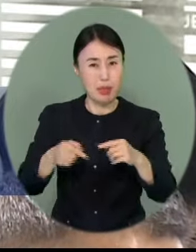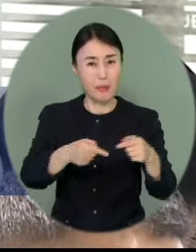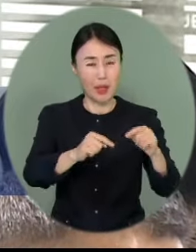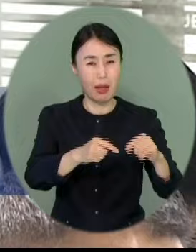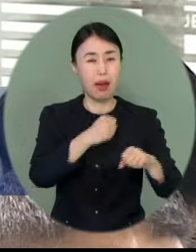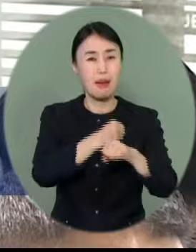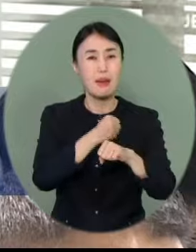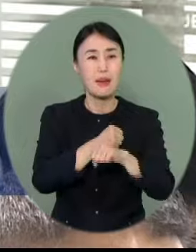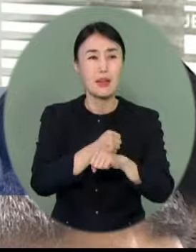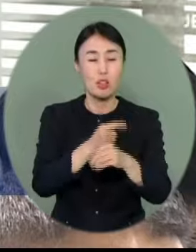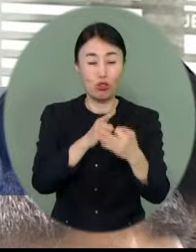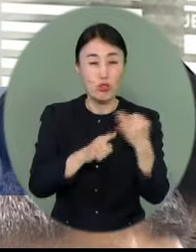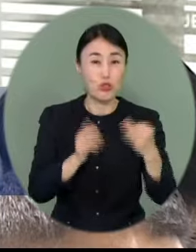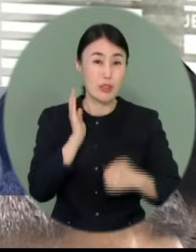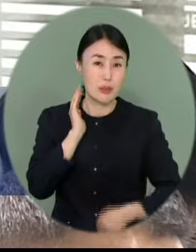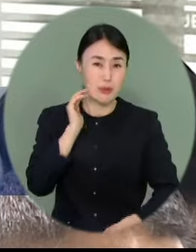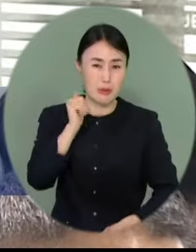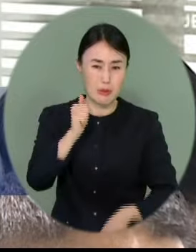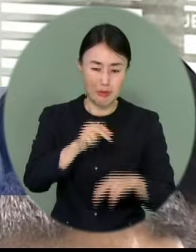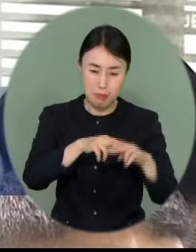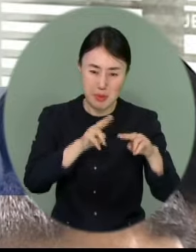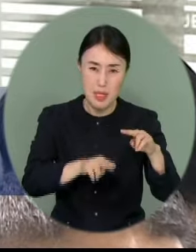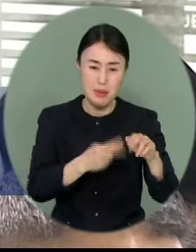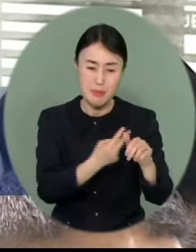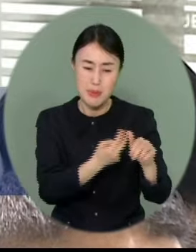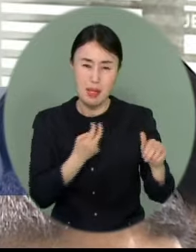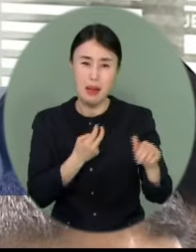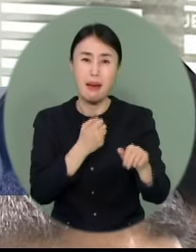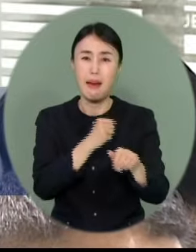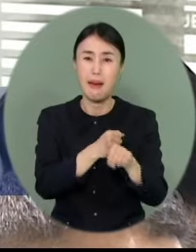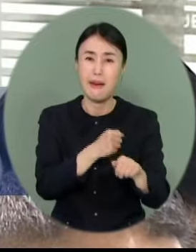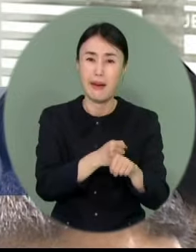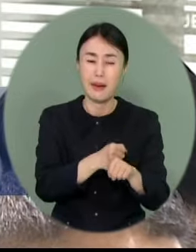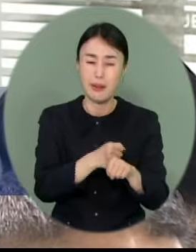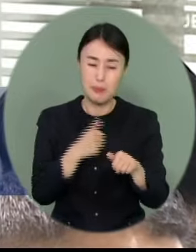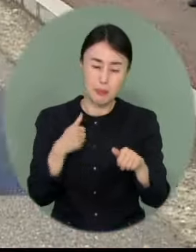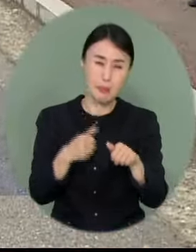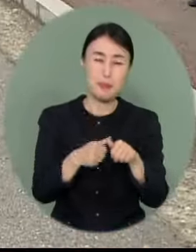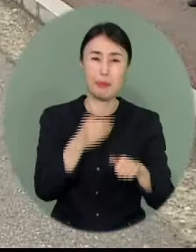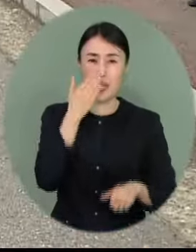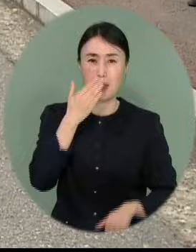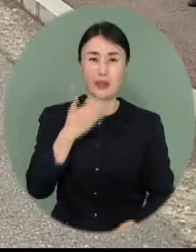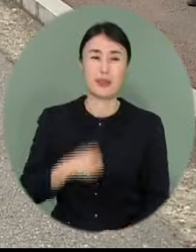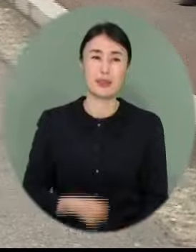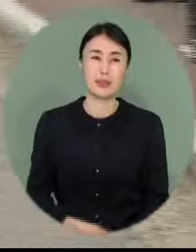정부를 퇴진을 시키든 탄핵을 하든 뭐든 하든 할 거 아닙니까?